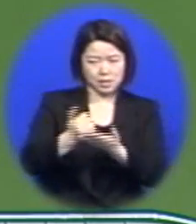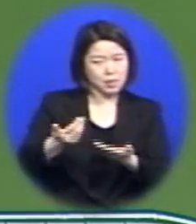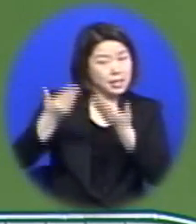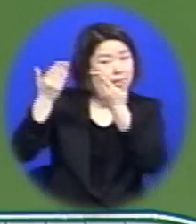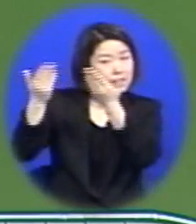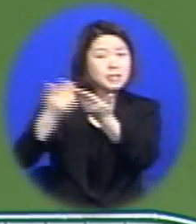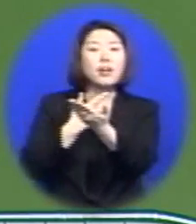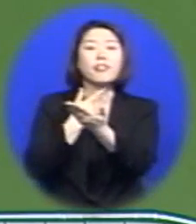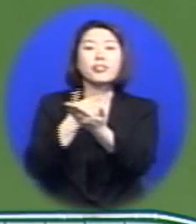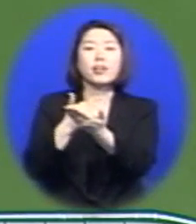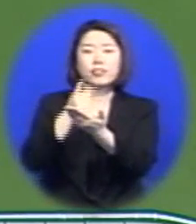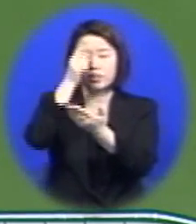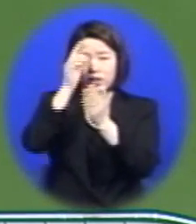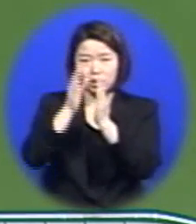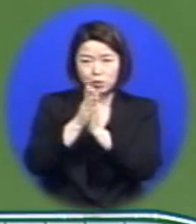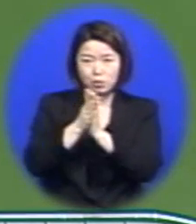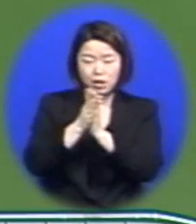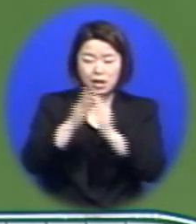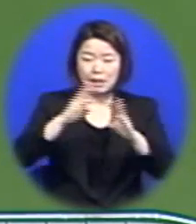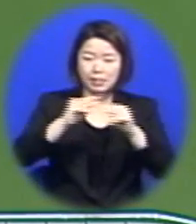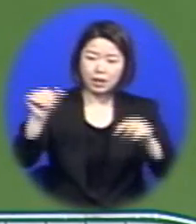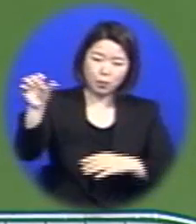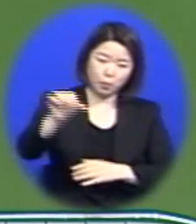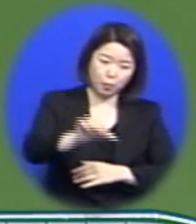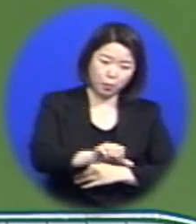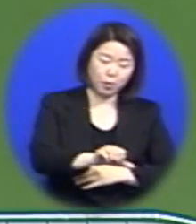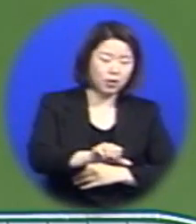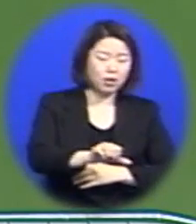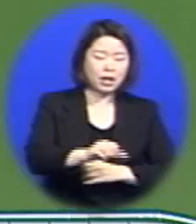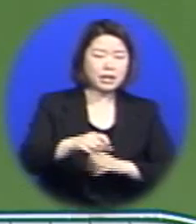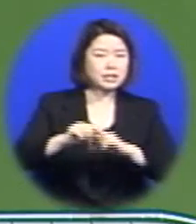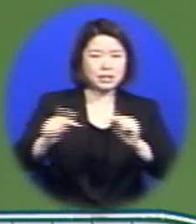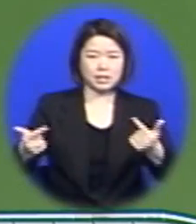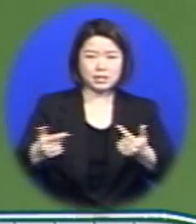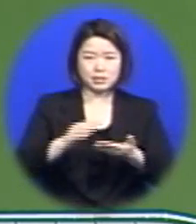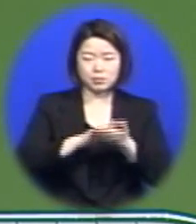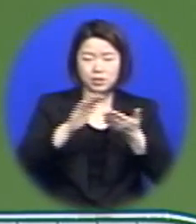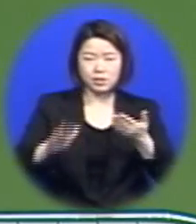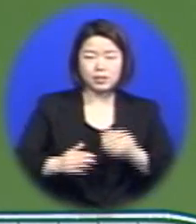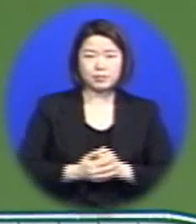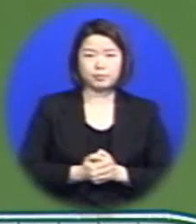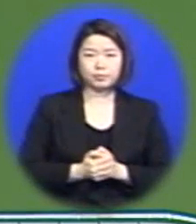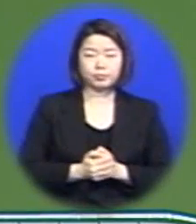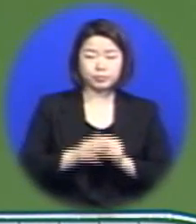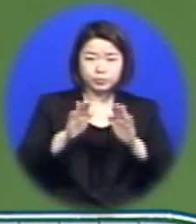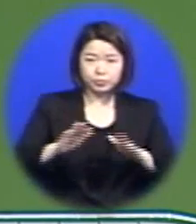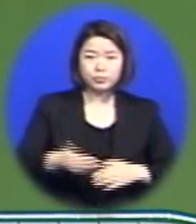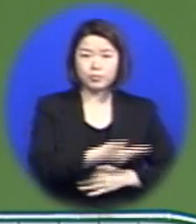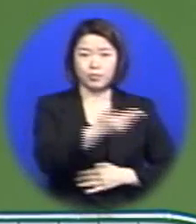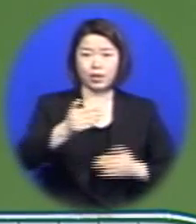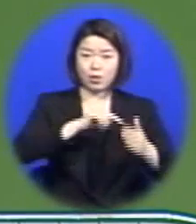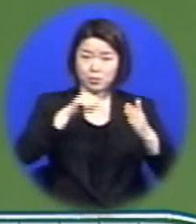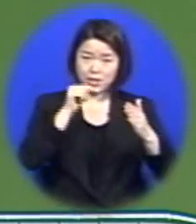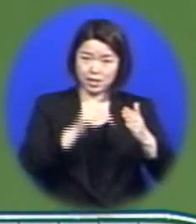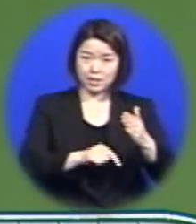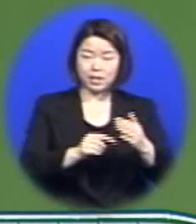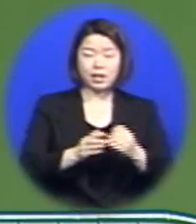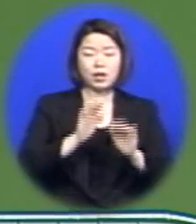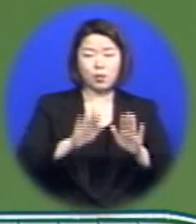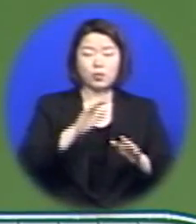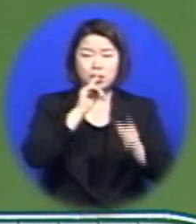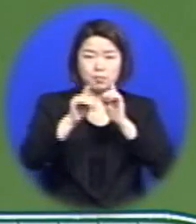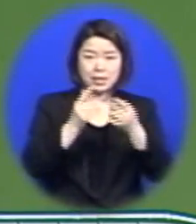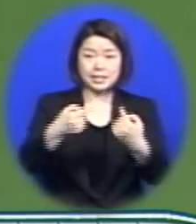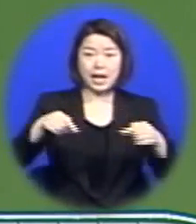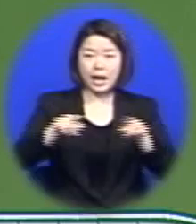기도가 땅에 떨어지는 기도는 없습니다 오늘 여러분들 안에 오늘 말씀을